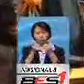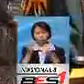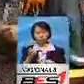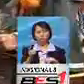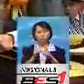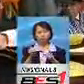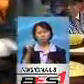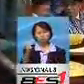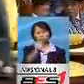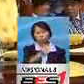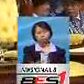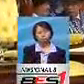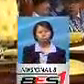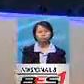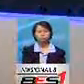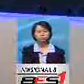masing-masing